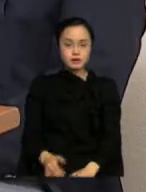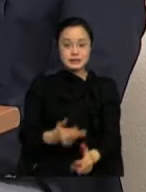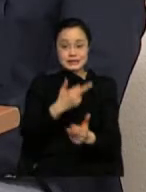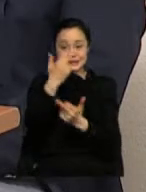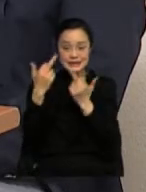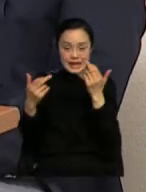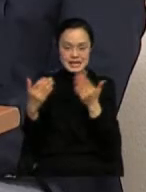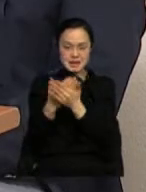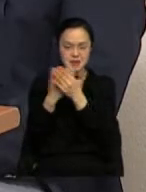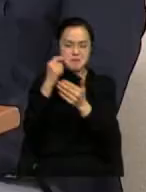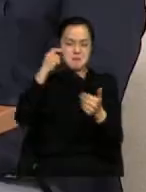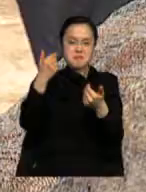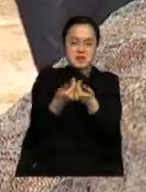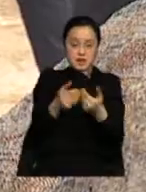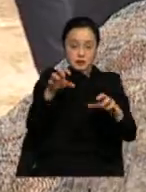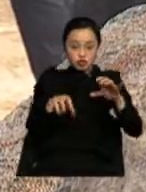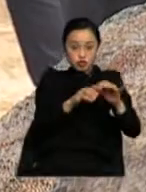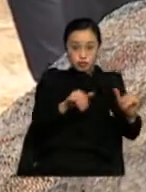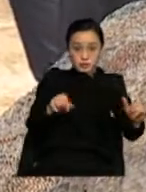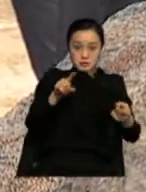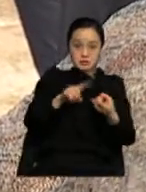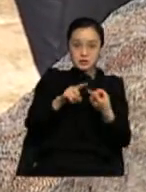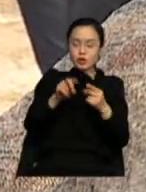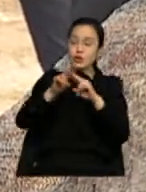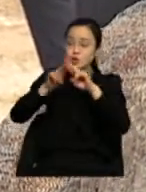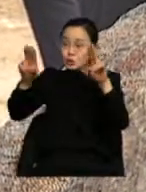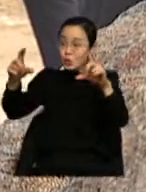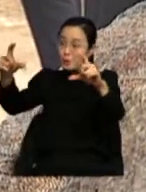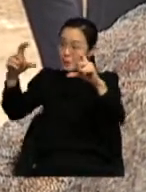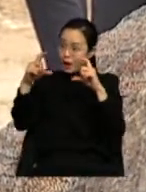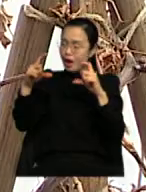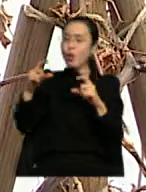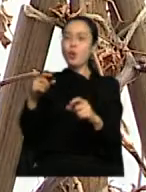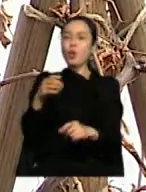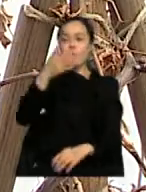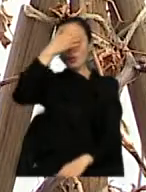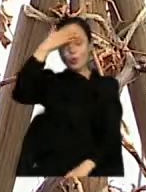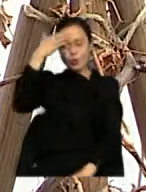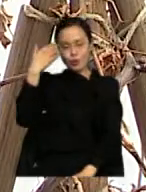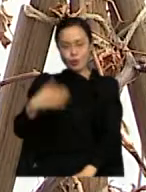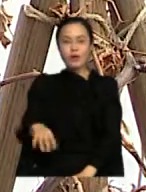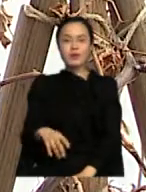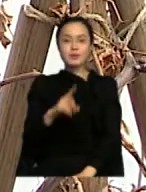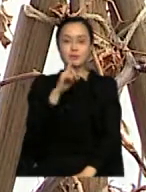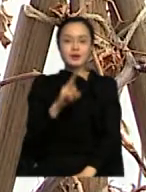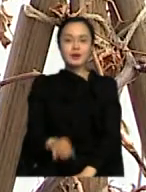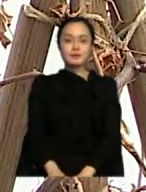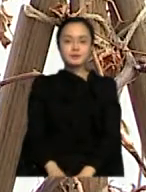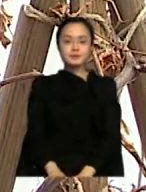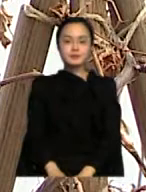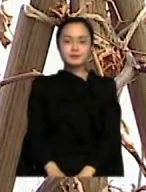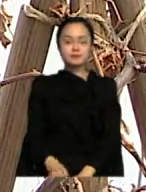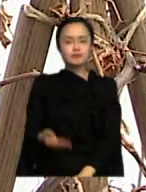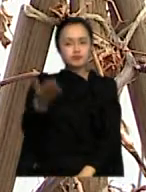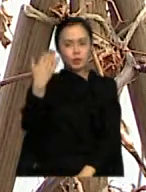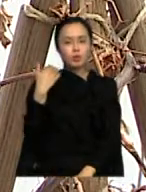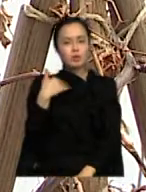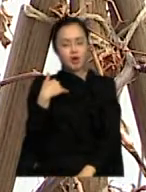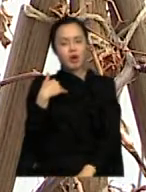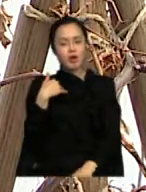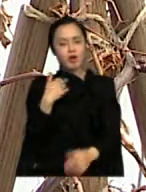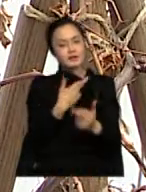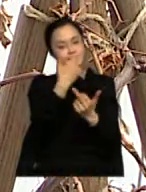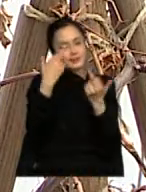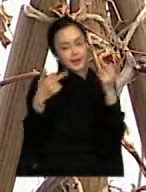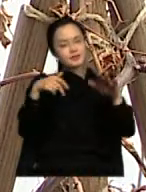주민들은 이번 행정심판 결과로 1시름 놓게 됐습니다 전에도 그녀 울창한 숲이 얻고 또 산책로 엮고 했으니까 다시